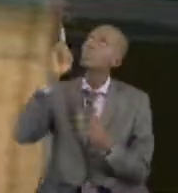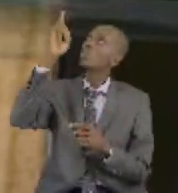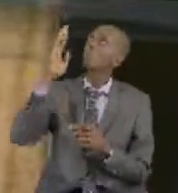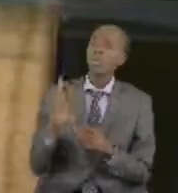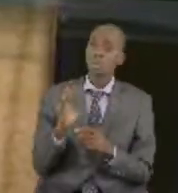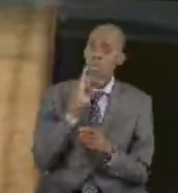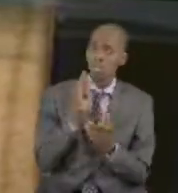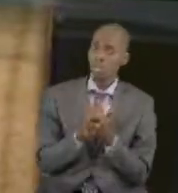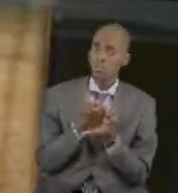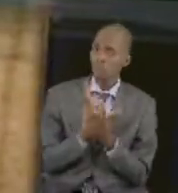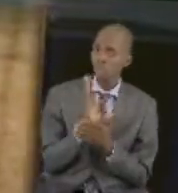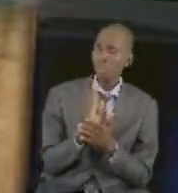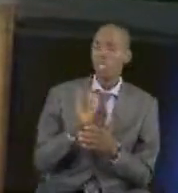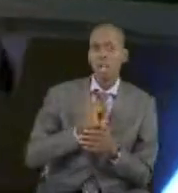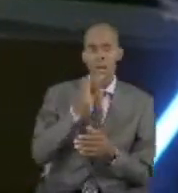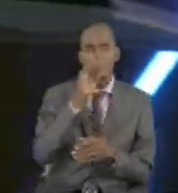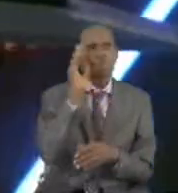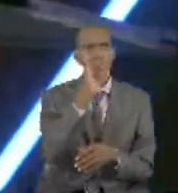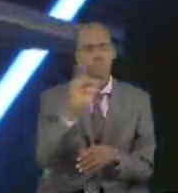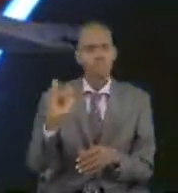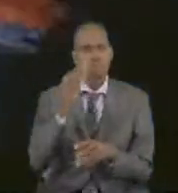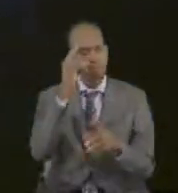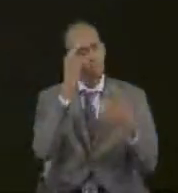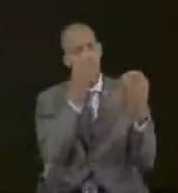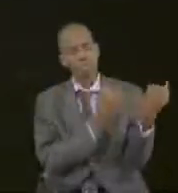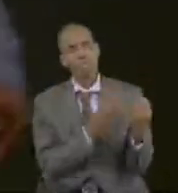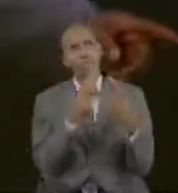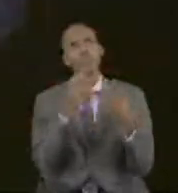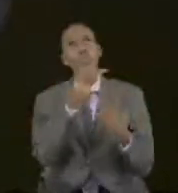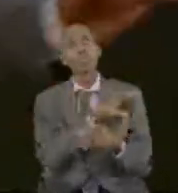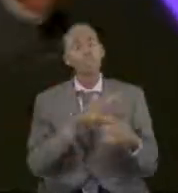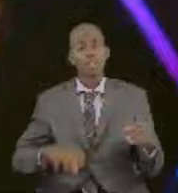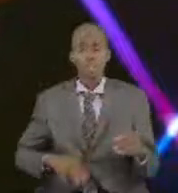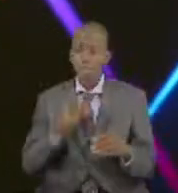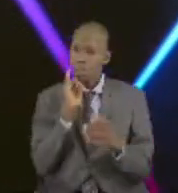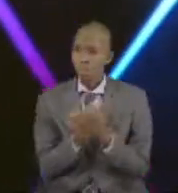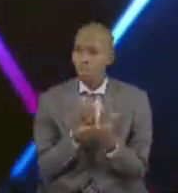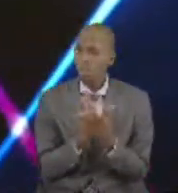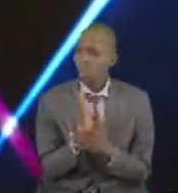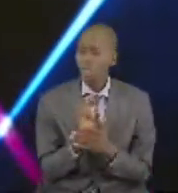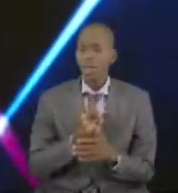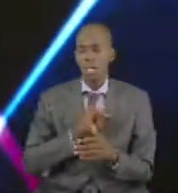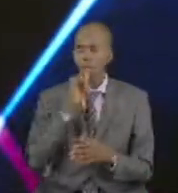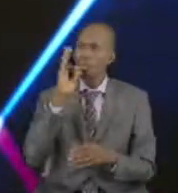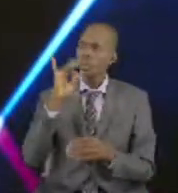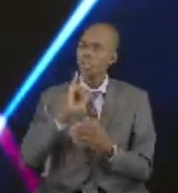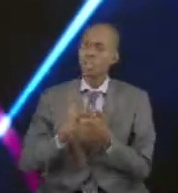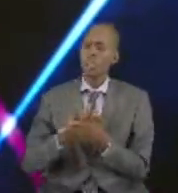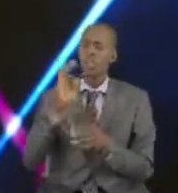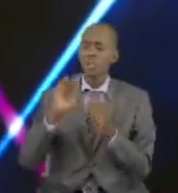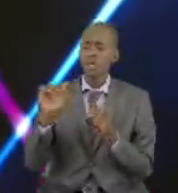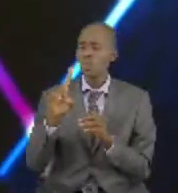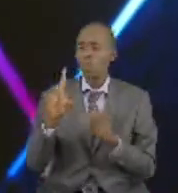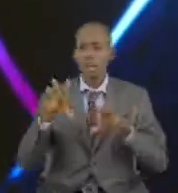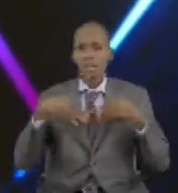dans le Seigneur Jésus-Christ. Est-ce que c'est bien? Je prêche que si quelqu'un vient en Christ, sa vie devient totalement